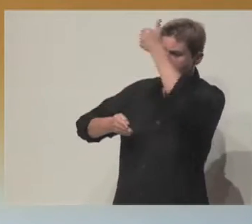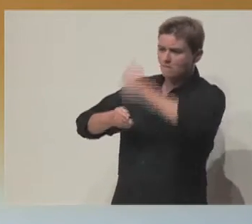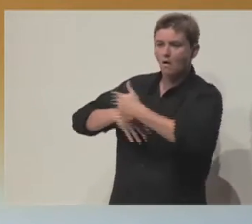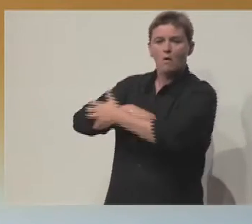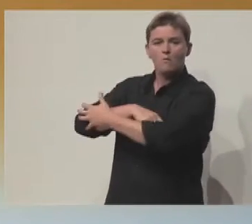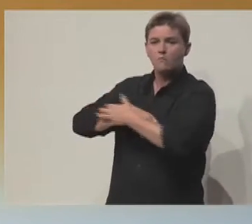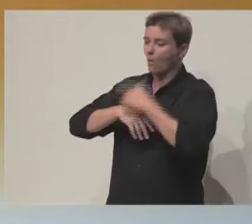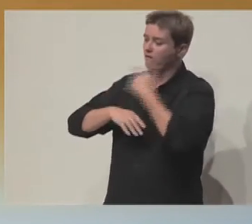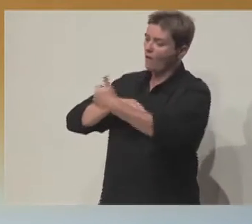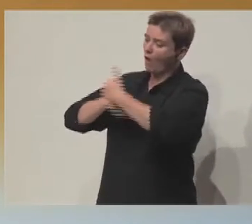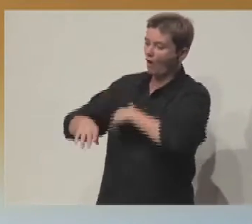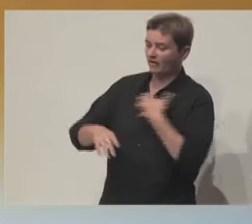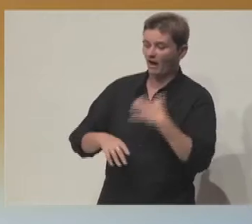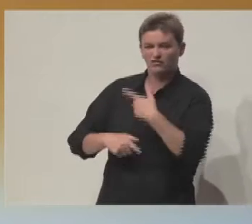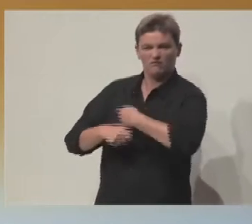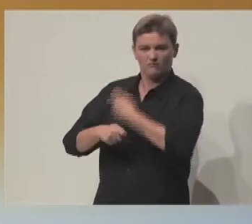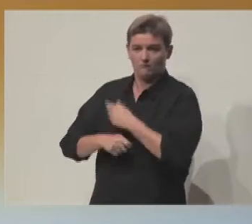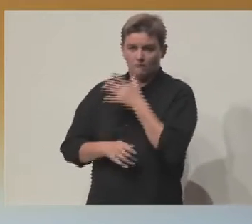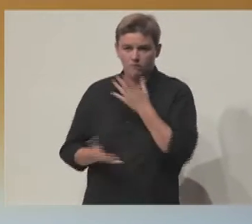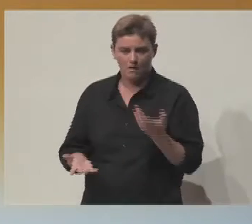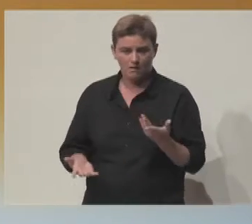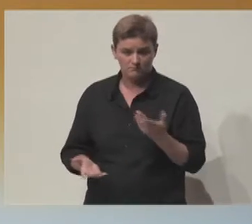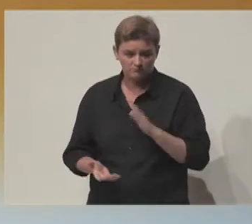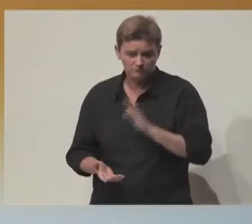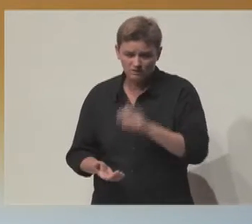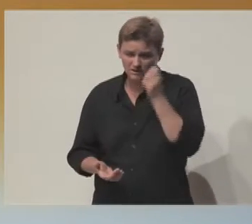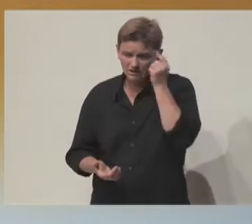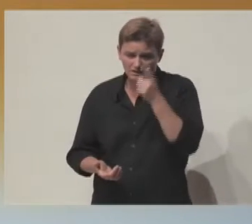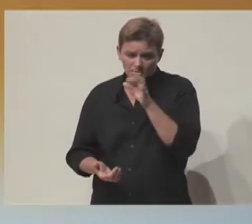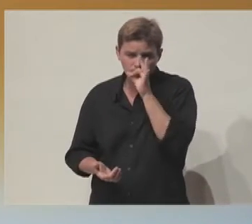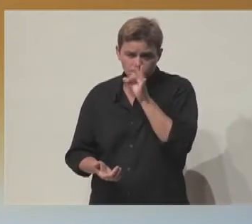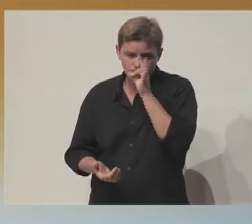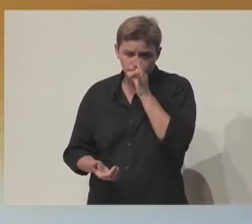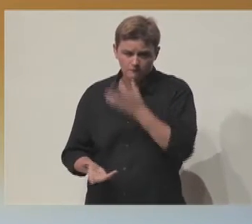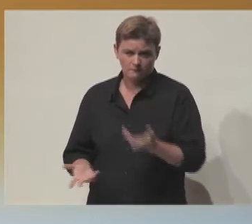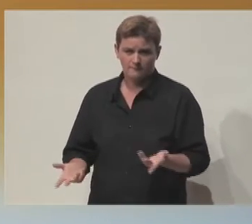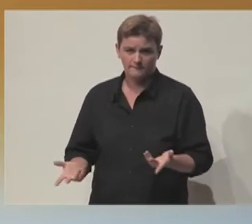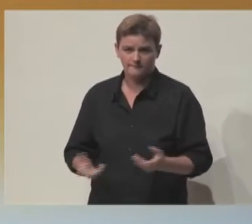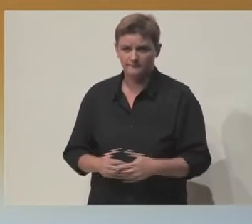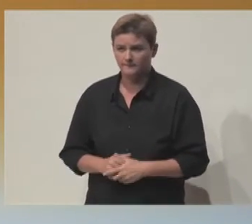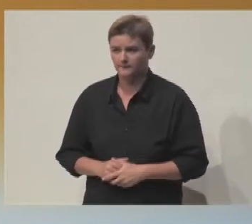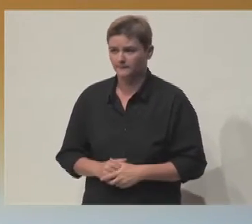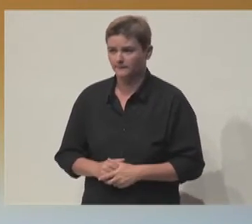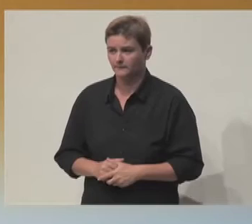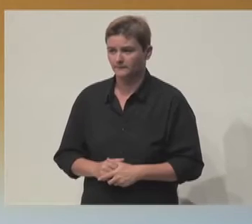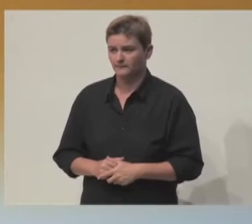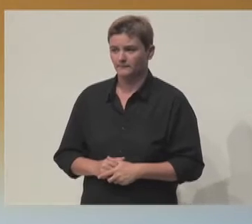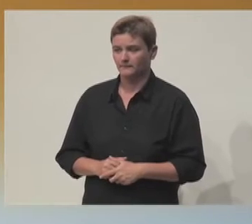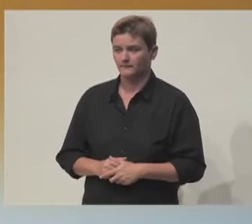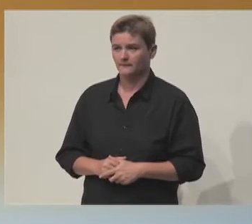bété les riches cette idée est une idée d'ensemble plus exactement d'attardés pour ce